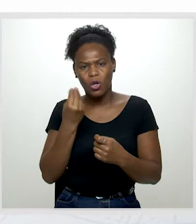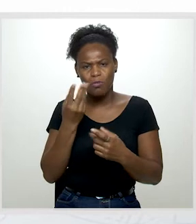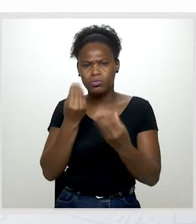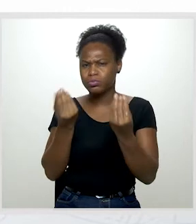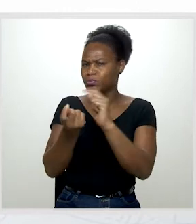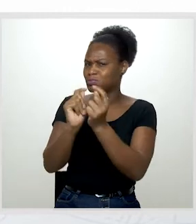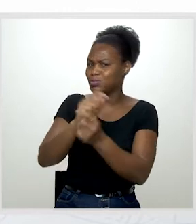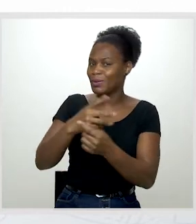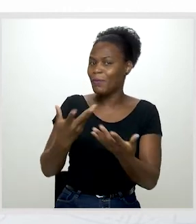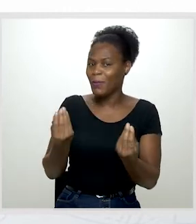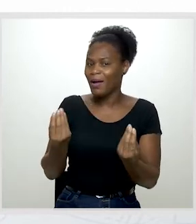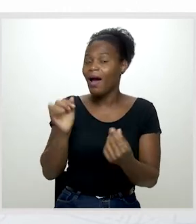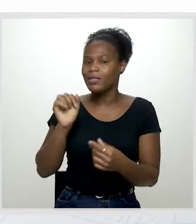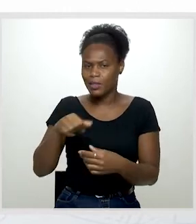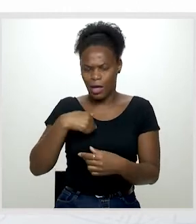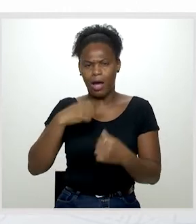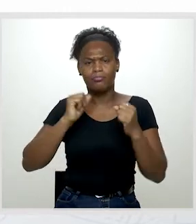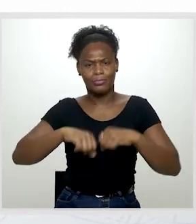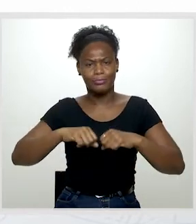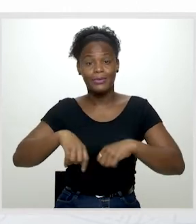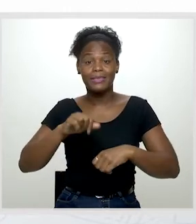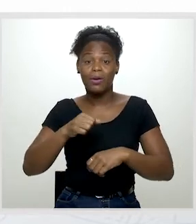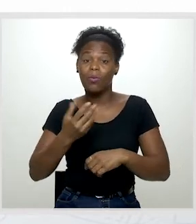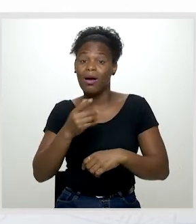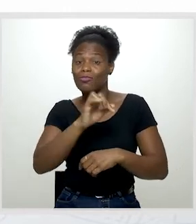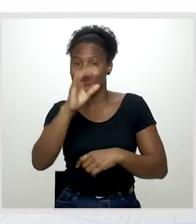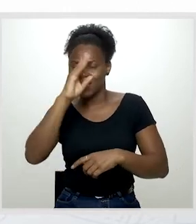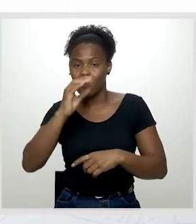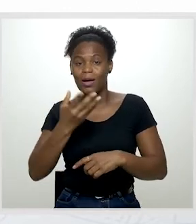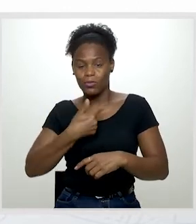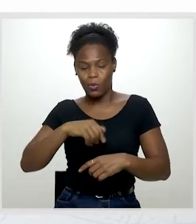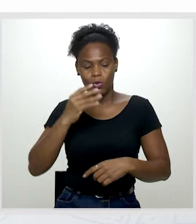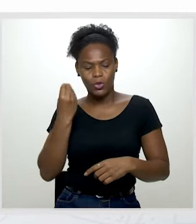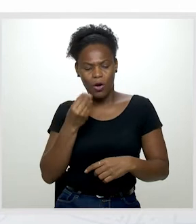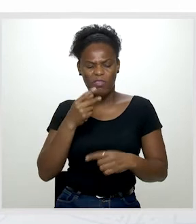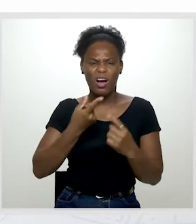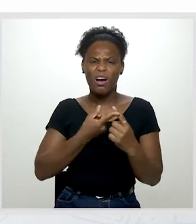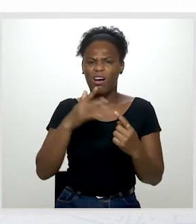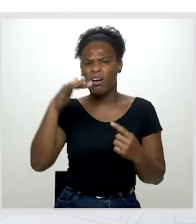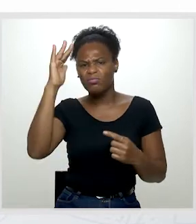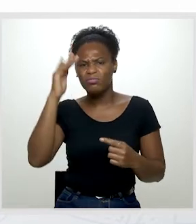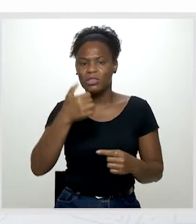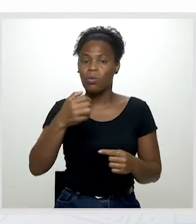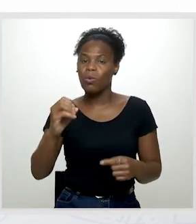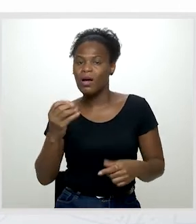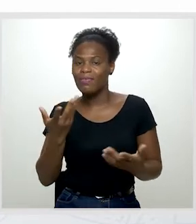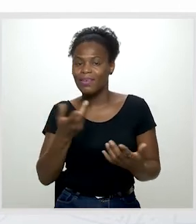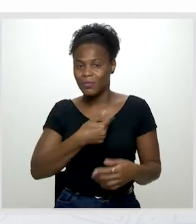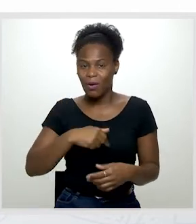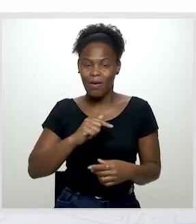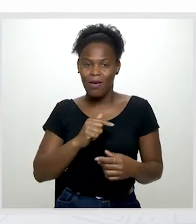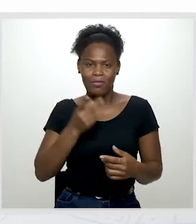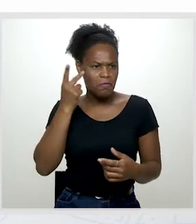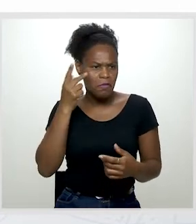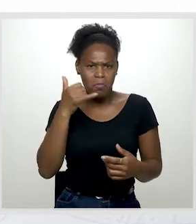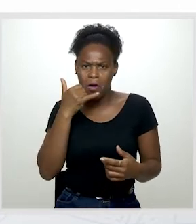beaucoup changé? Je suis d'accord. Vous savez, quand on était jeune, dans les années 50, on